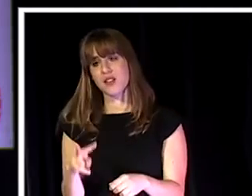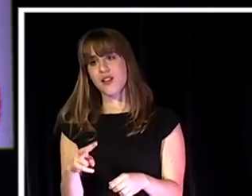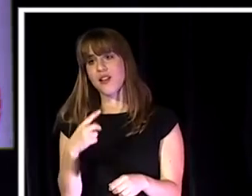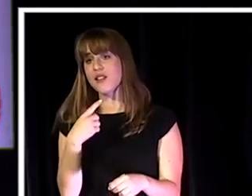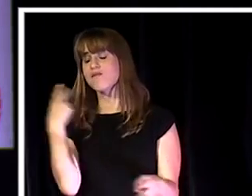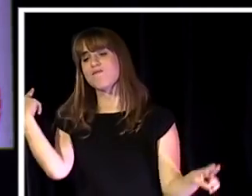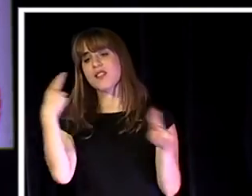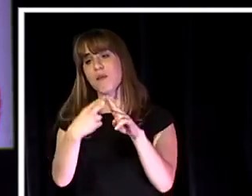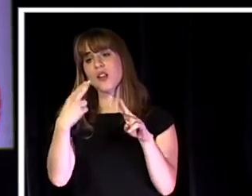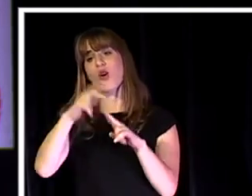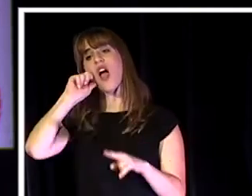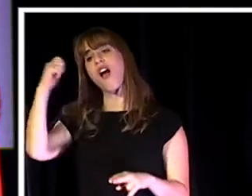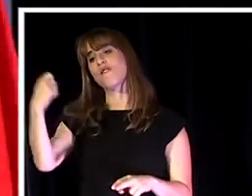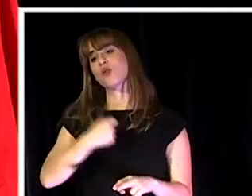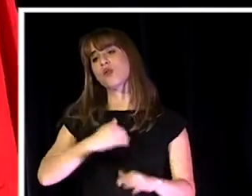είσαι ο εαυτός σου.